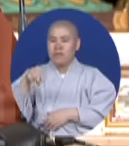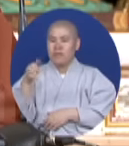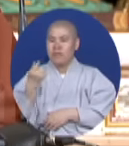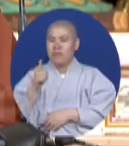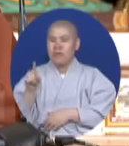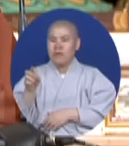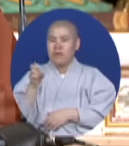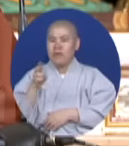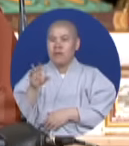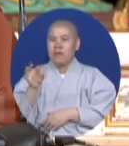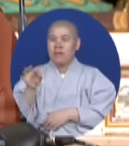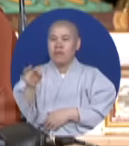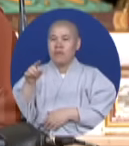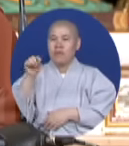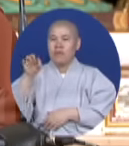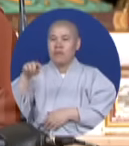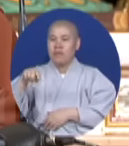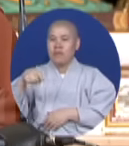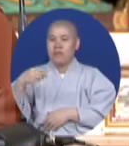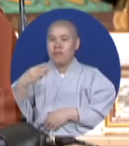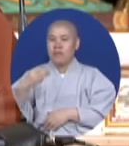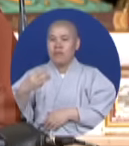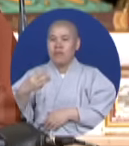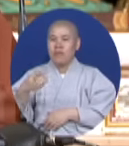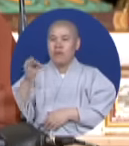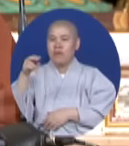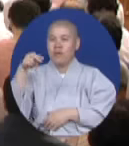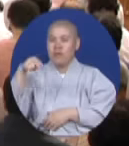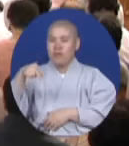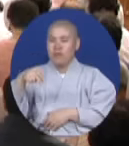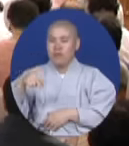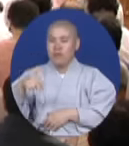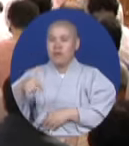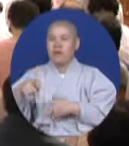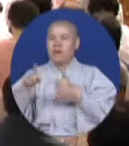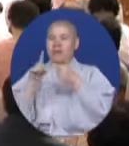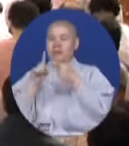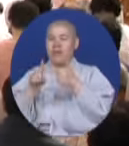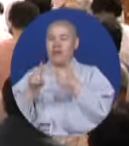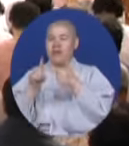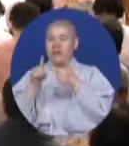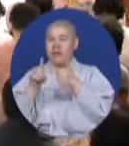명월 명월 유로다 나